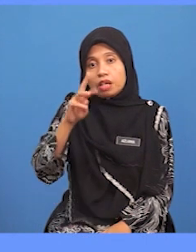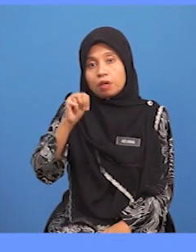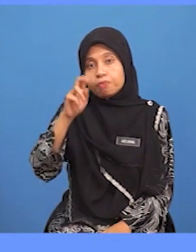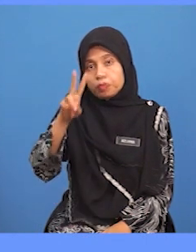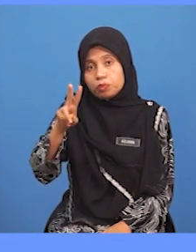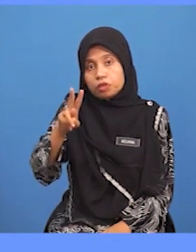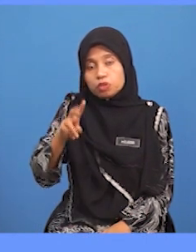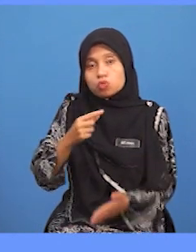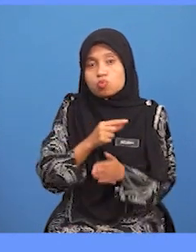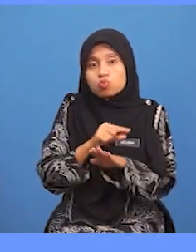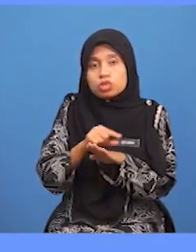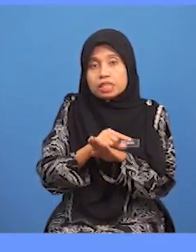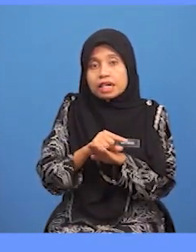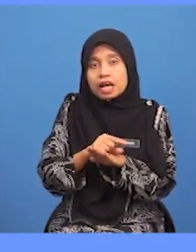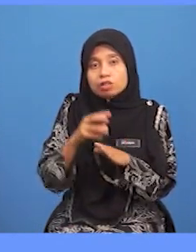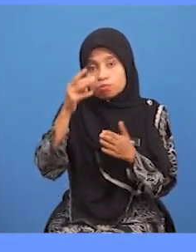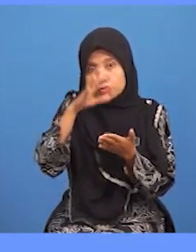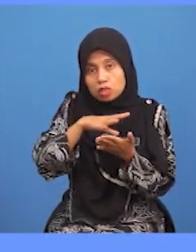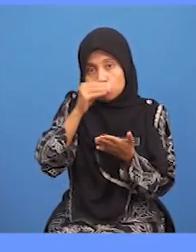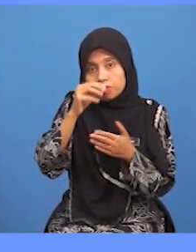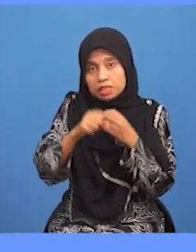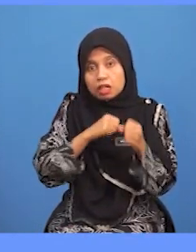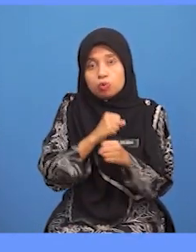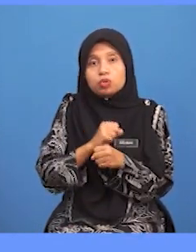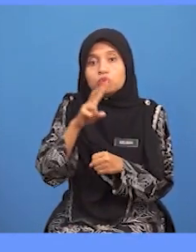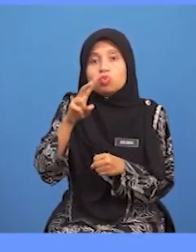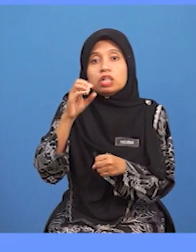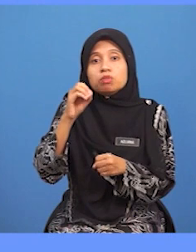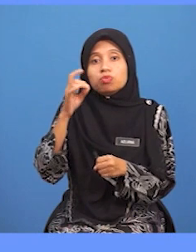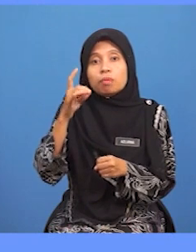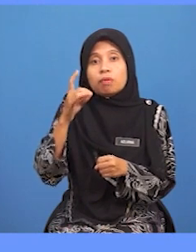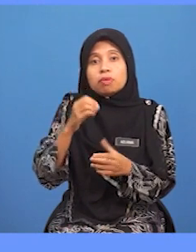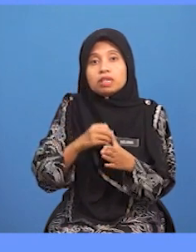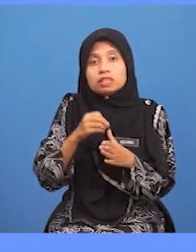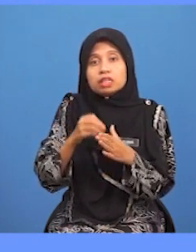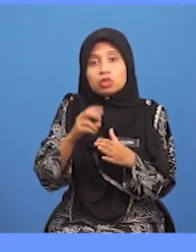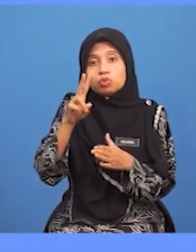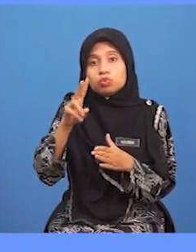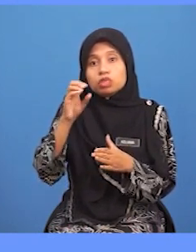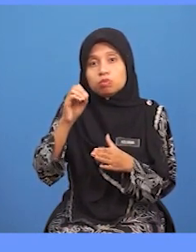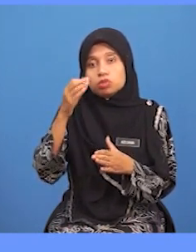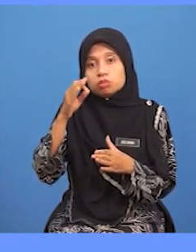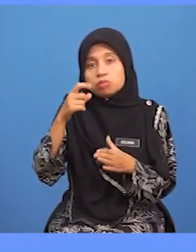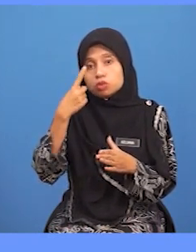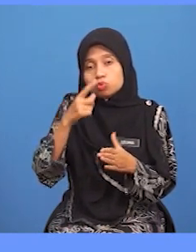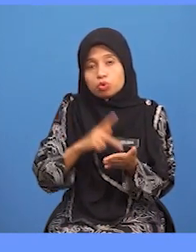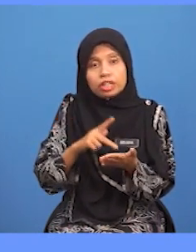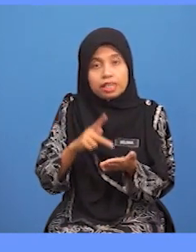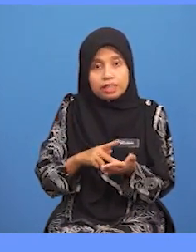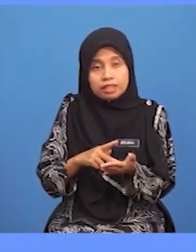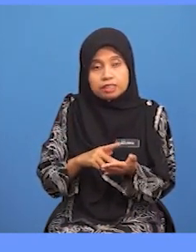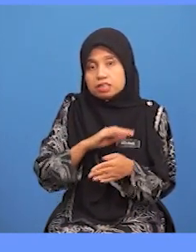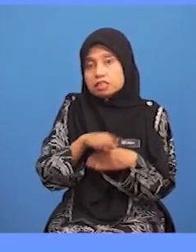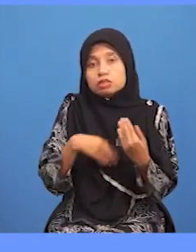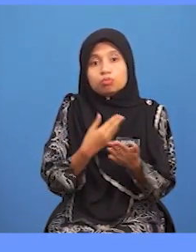RM2. Gunakan maklumat tahun 2018 atau 2019 untuk mengira kos tetap.